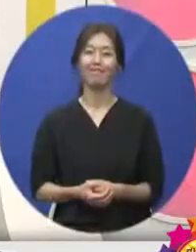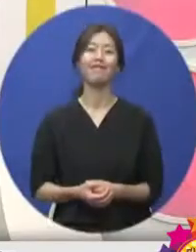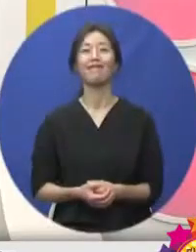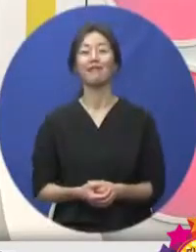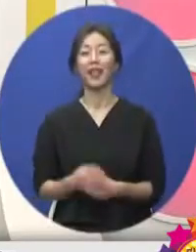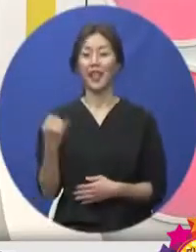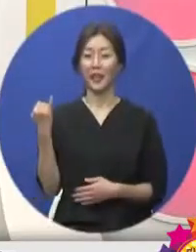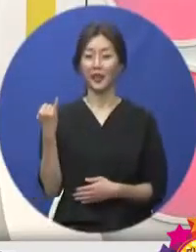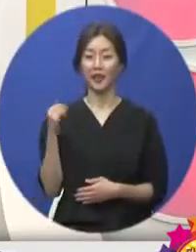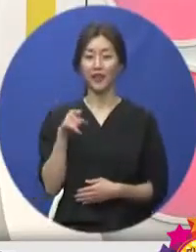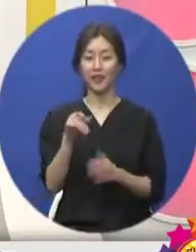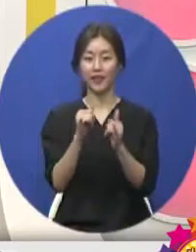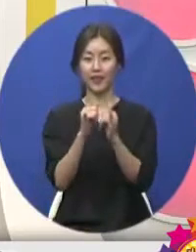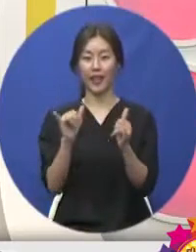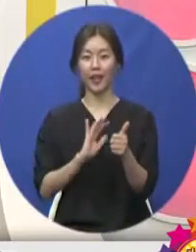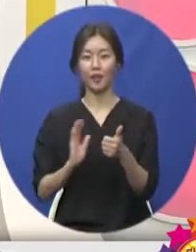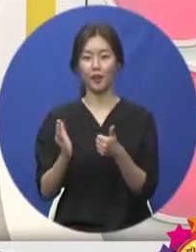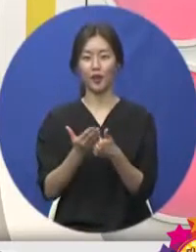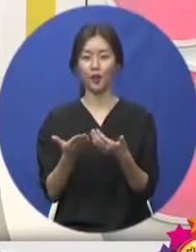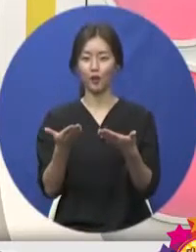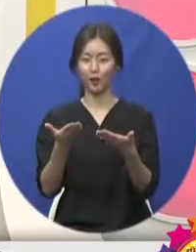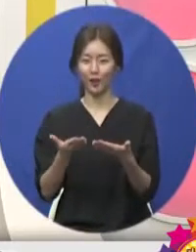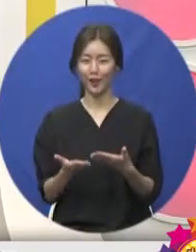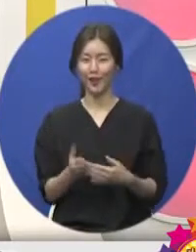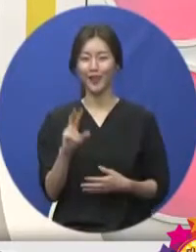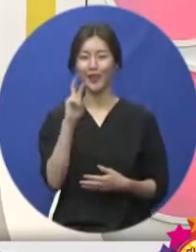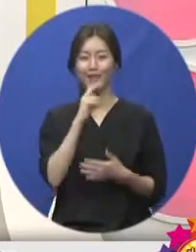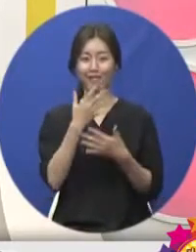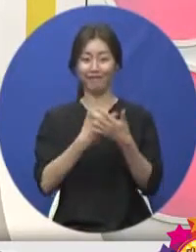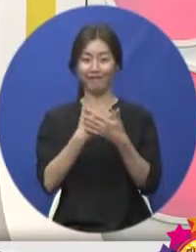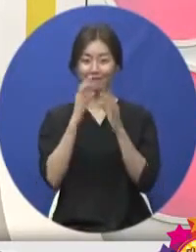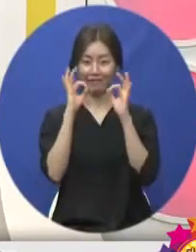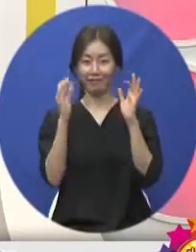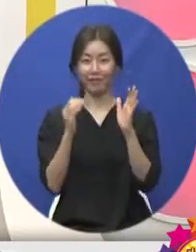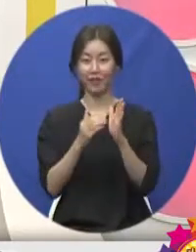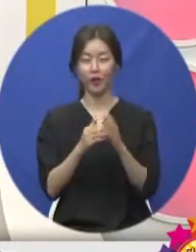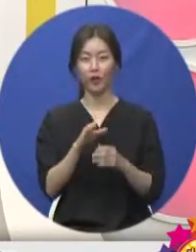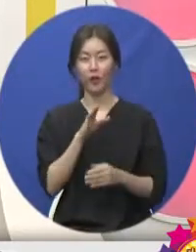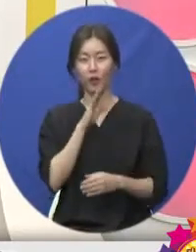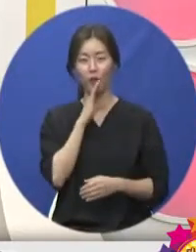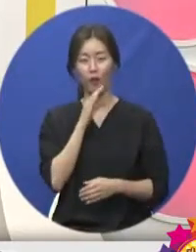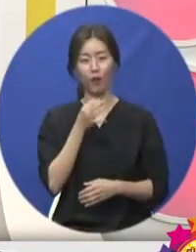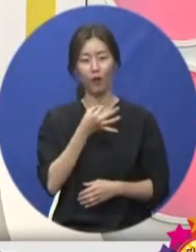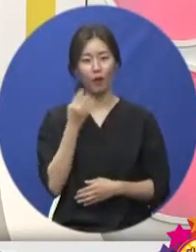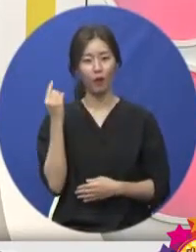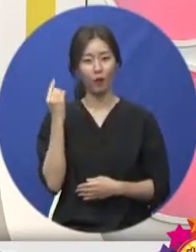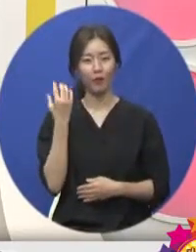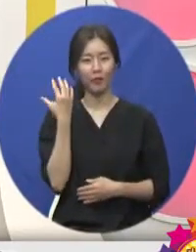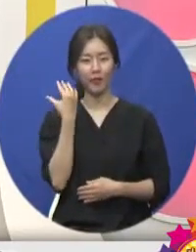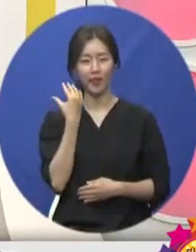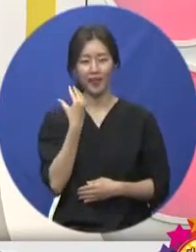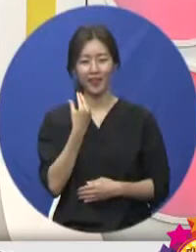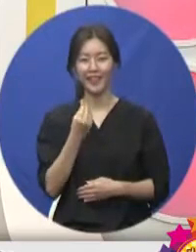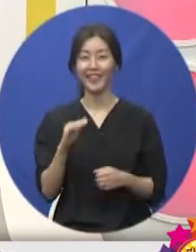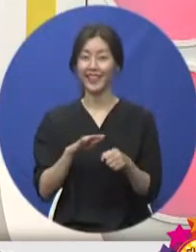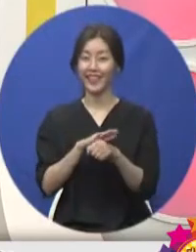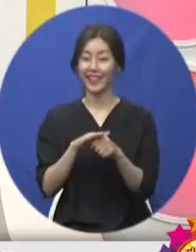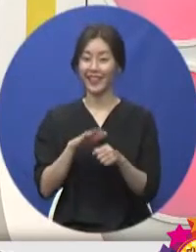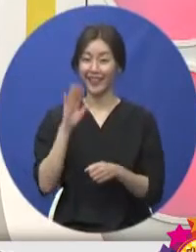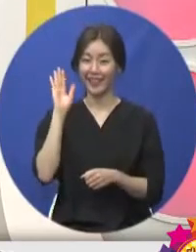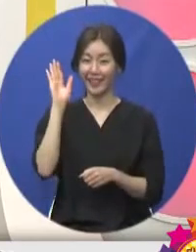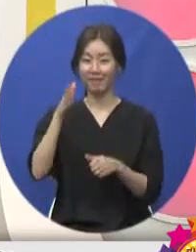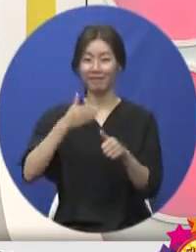네, 여정인의 이 사람을 지켜주세요였습니다. 노래 참 좋고 감미롭고 목소리도 아주 매력적이죠. 많이 많이 사랑해